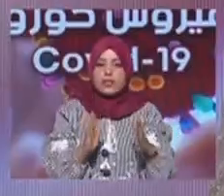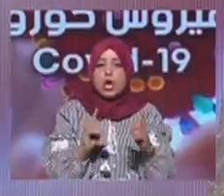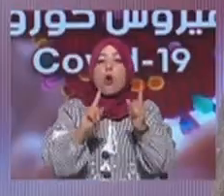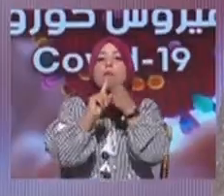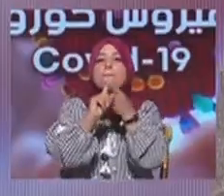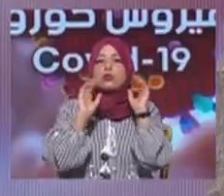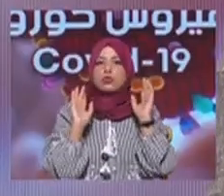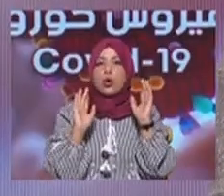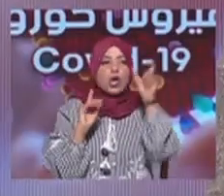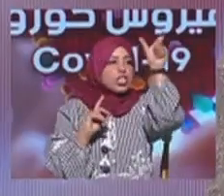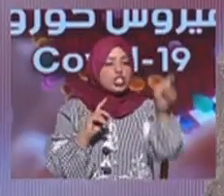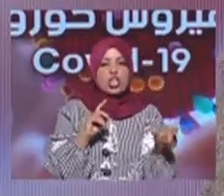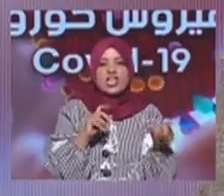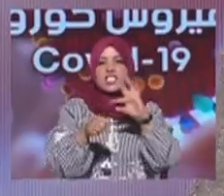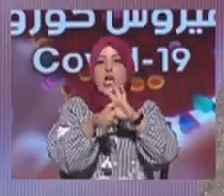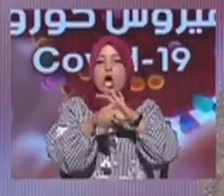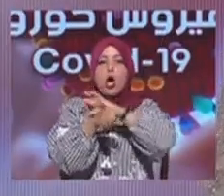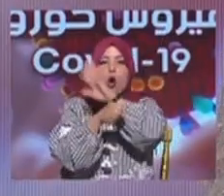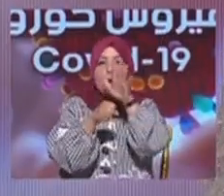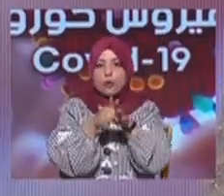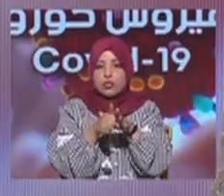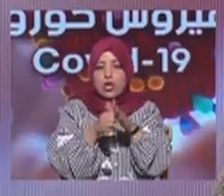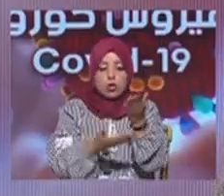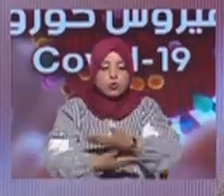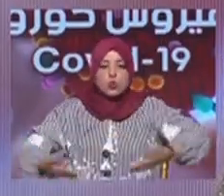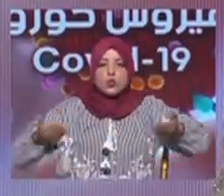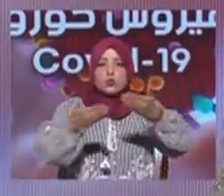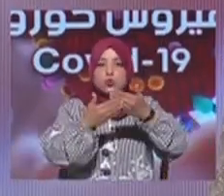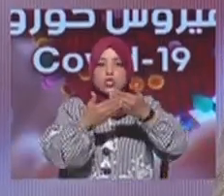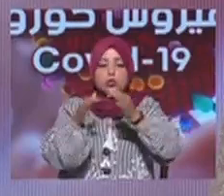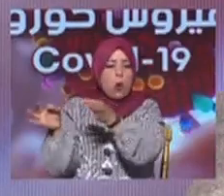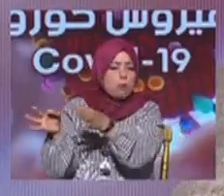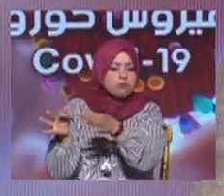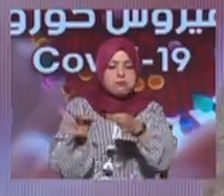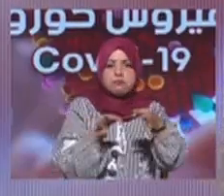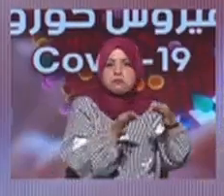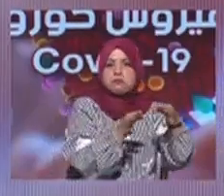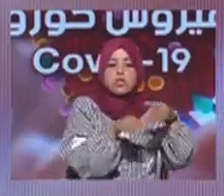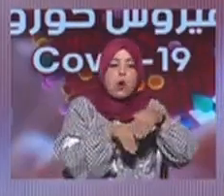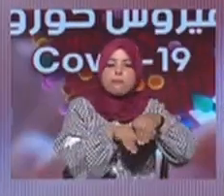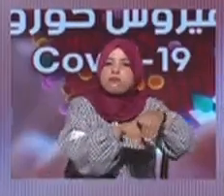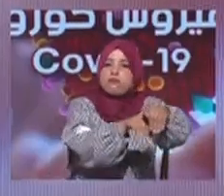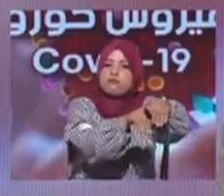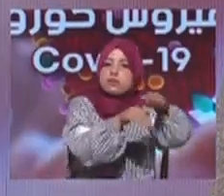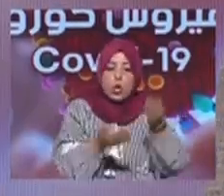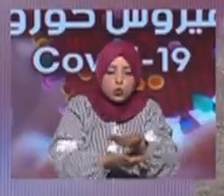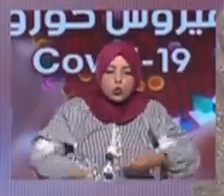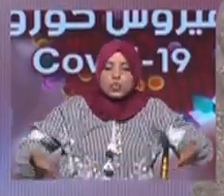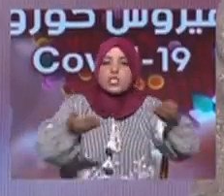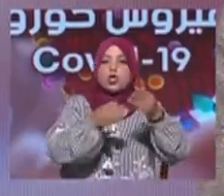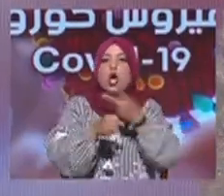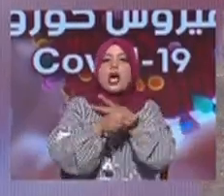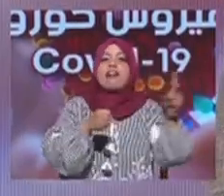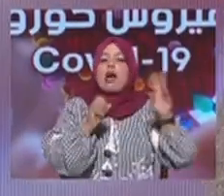خاطر الأشخاص فما معناتها عملية تتبع ليهم وعملية دي كونتاميناسيون دو لونفيرونمون تاعهم اللي